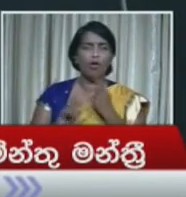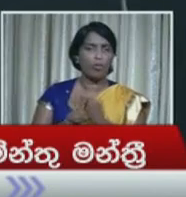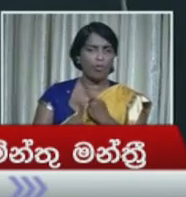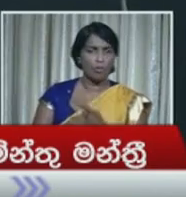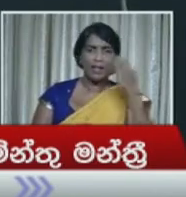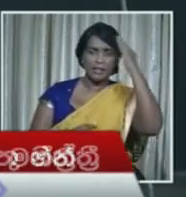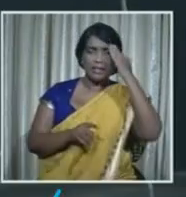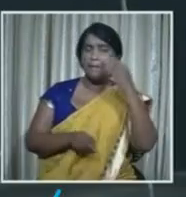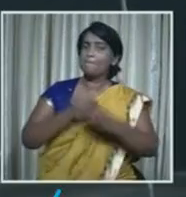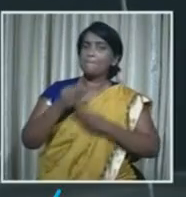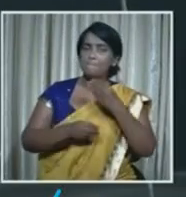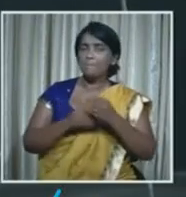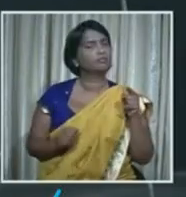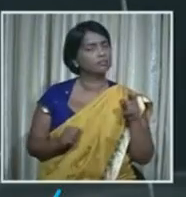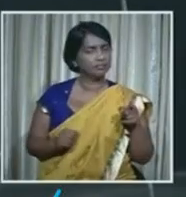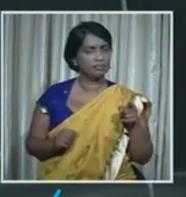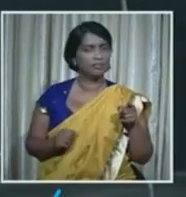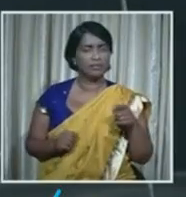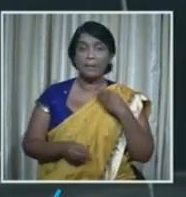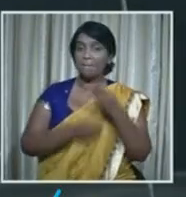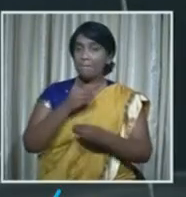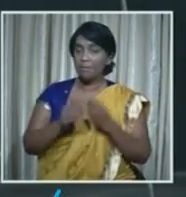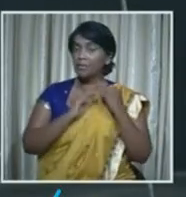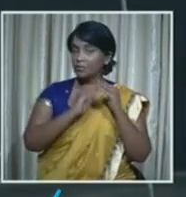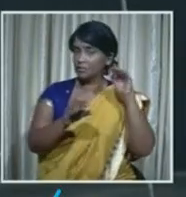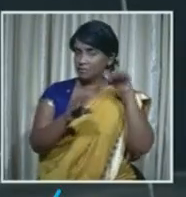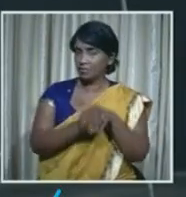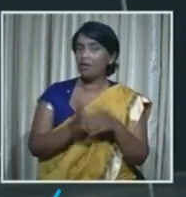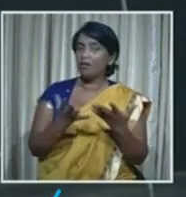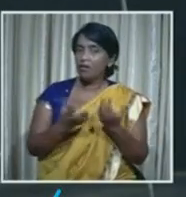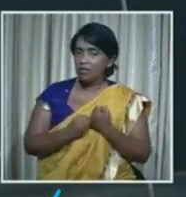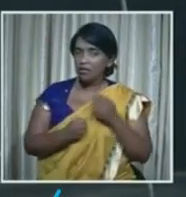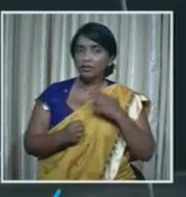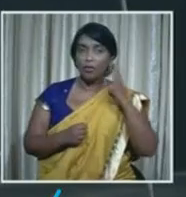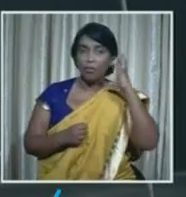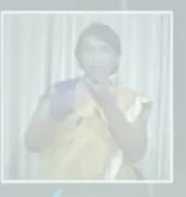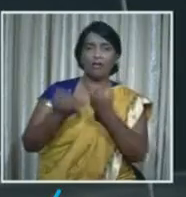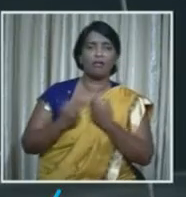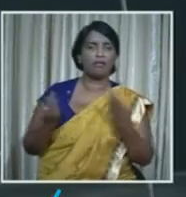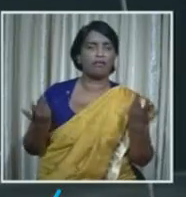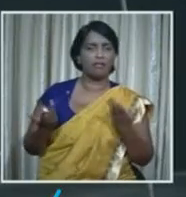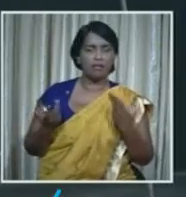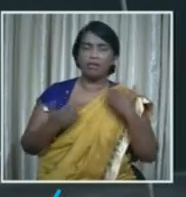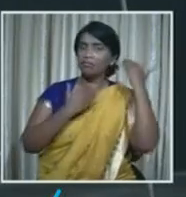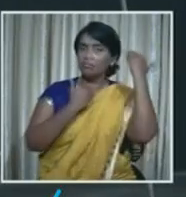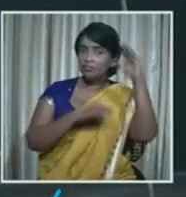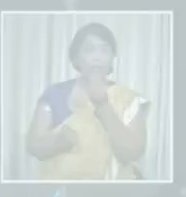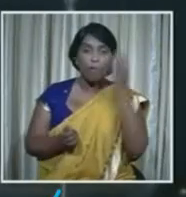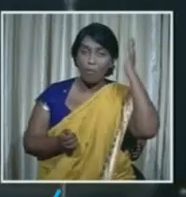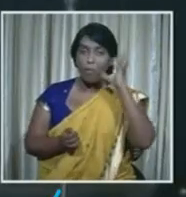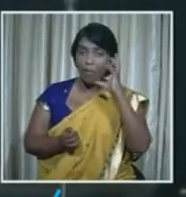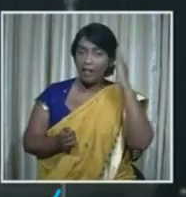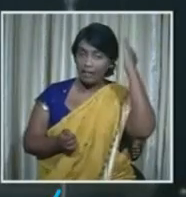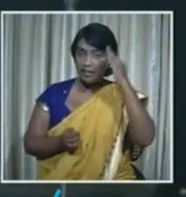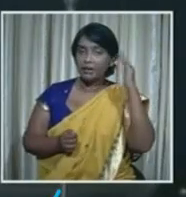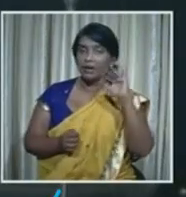පොල් තෙල් නිපදවීම තමයි කරන්නේ. ඒ නිසා කර්මාන්ත ශාලා වලට අවශ්‍ය කරන පොල් ප්‍රමාණය ලැබෙන්නේ නැහැ අපනයන කරන නිෂ්පාදන වලට. දැන්